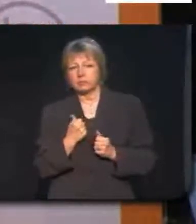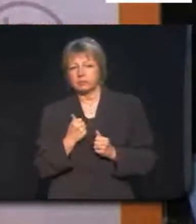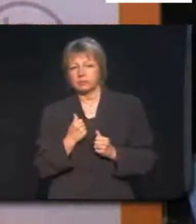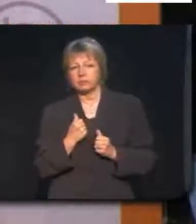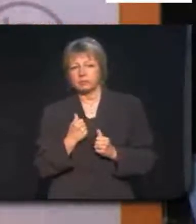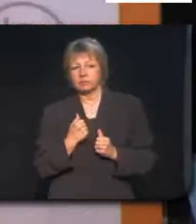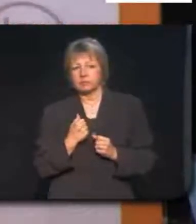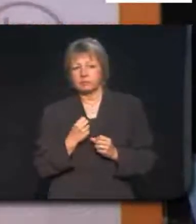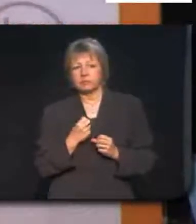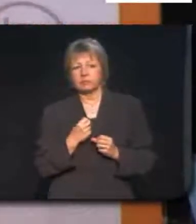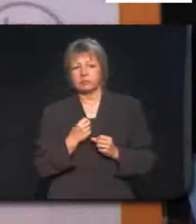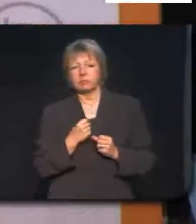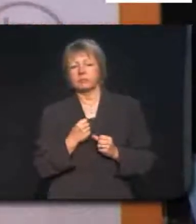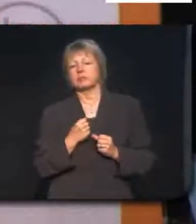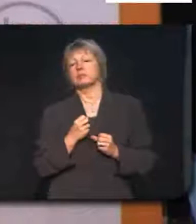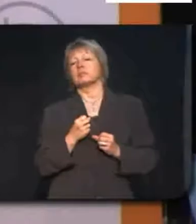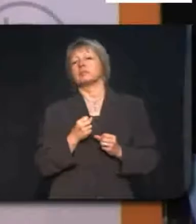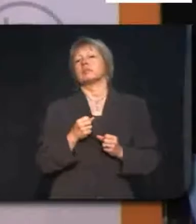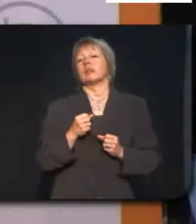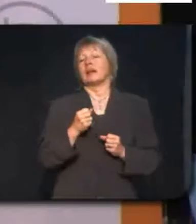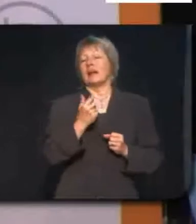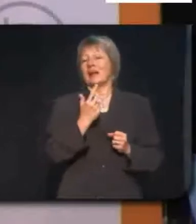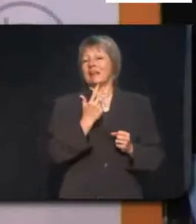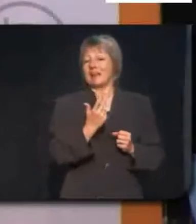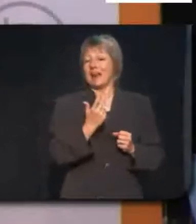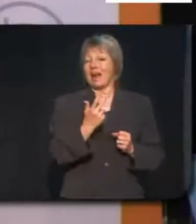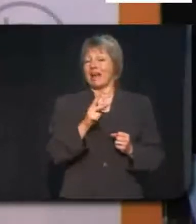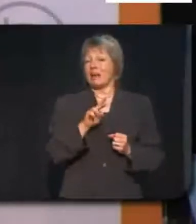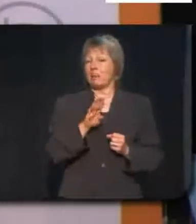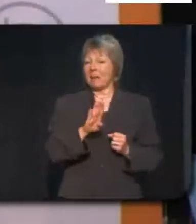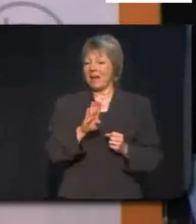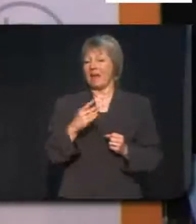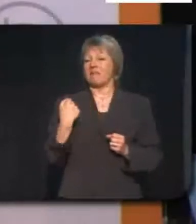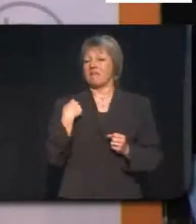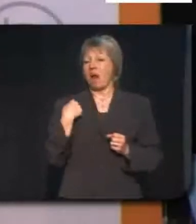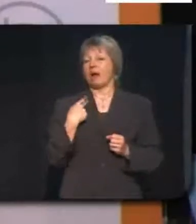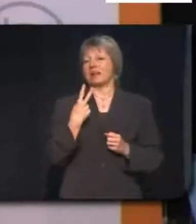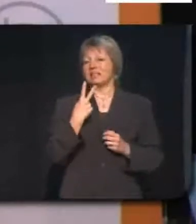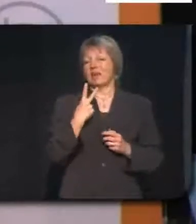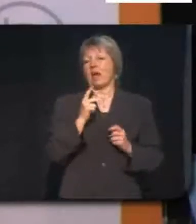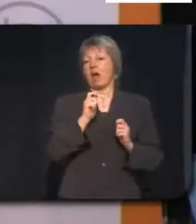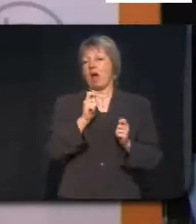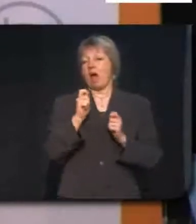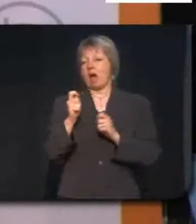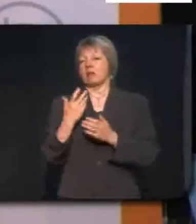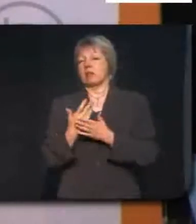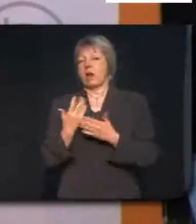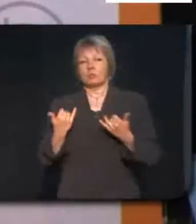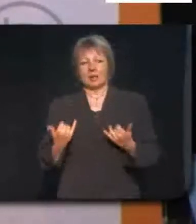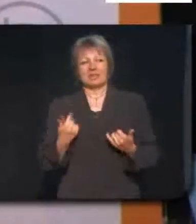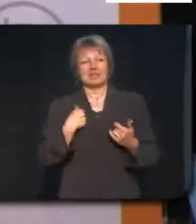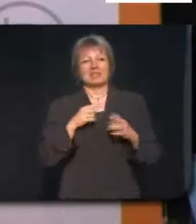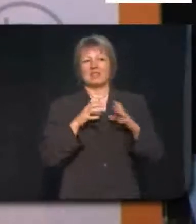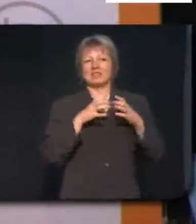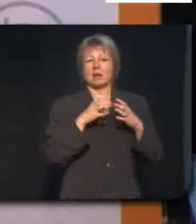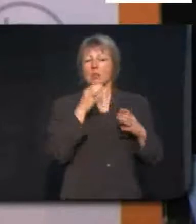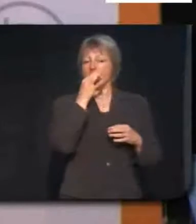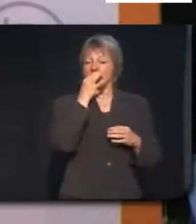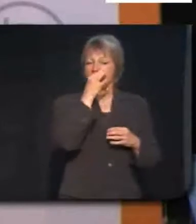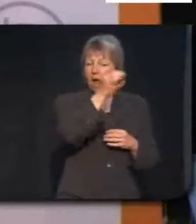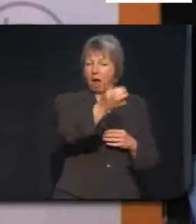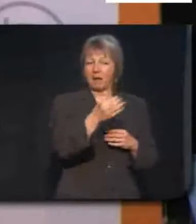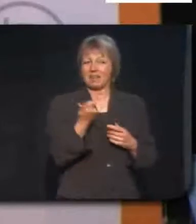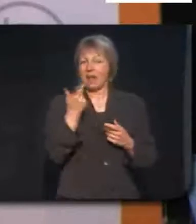beziehungsweise nach dem 3b zwei Anträge waren frage ich jetzt die Versammlung können wir die